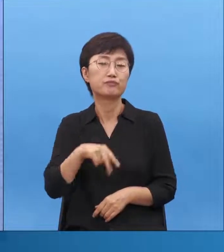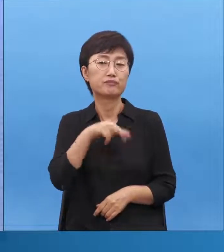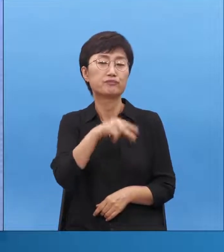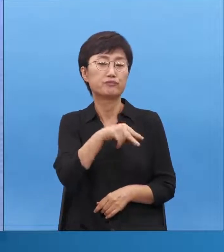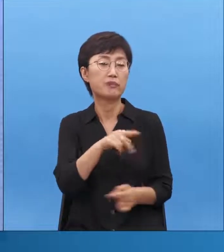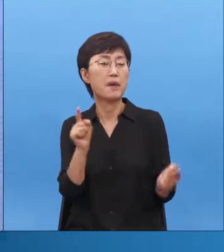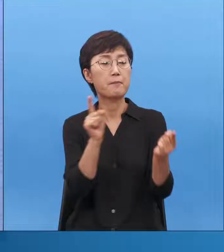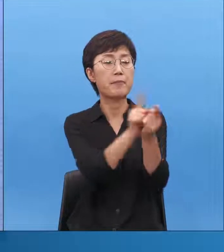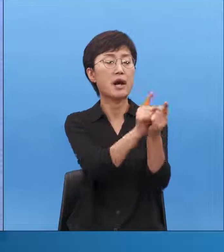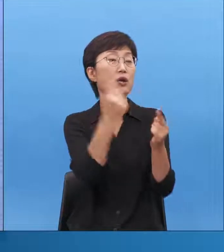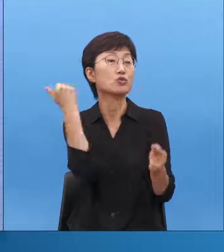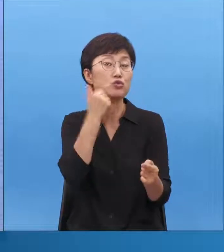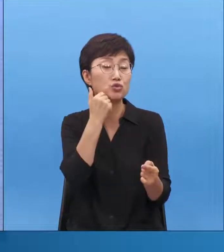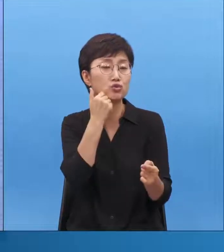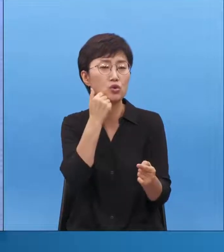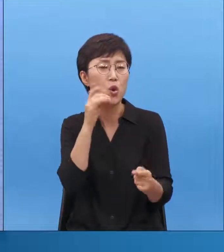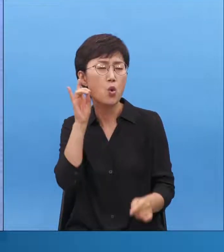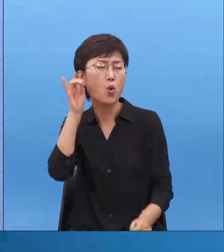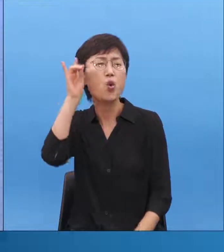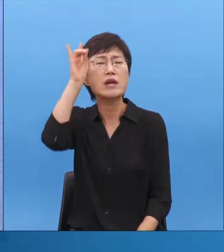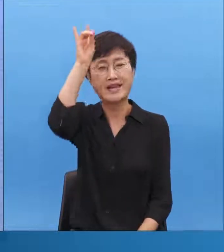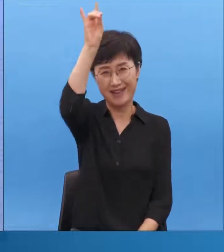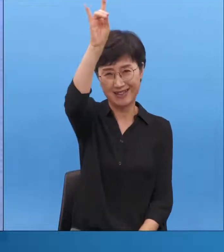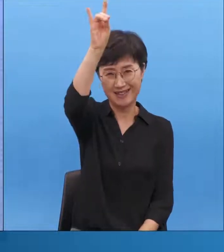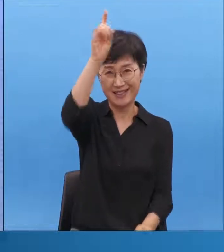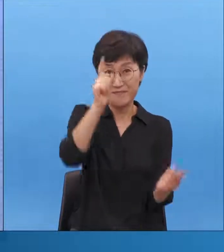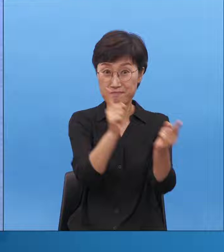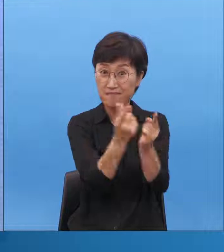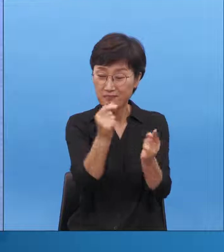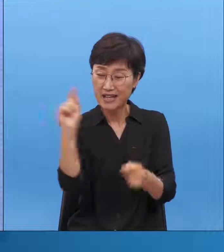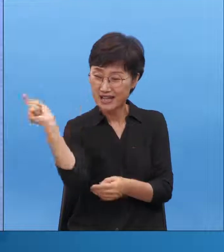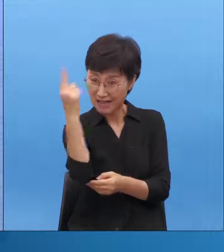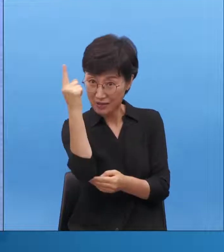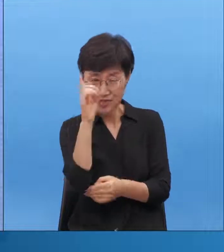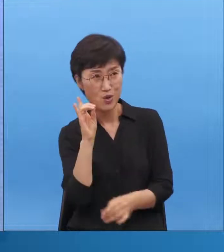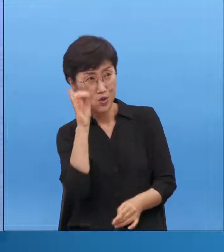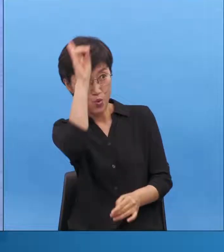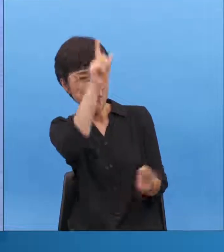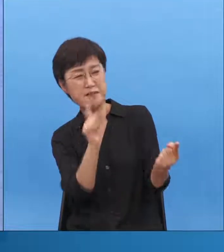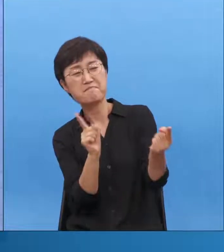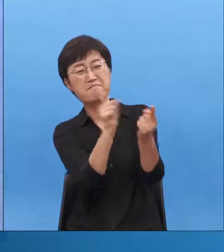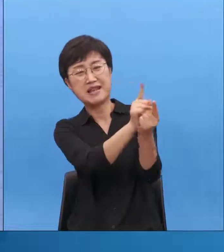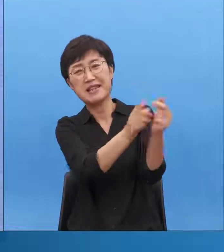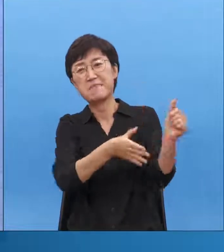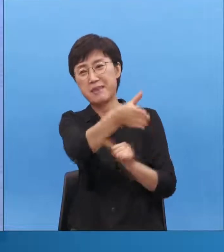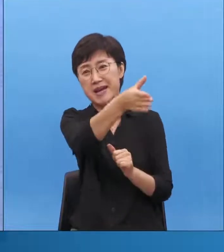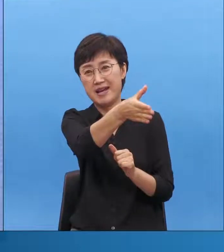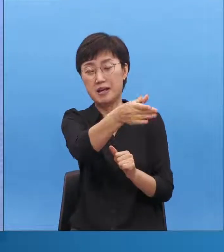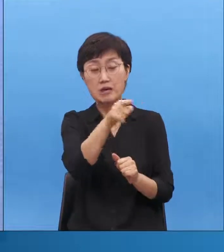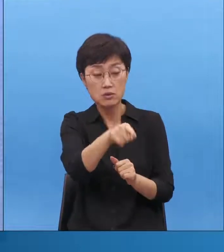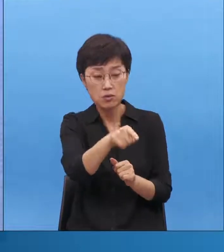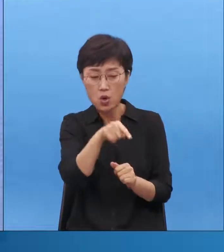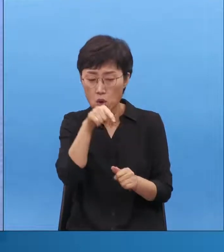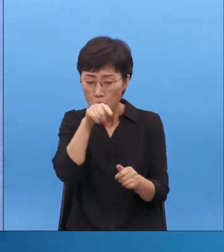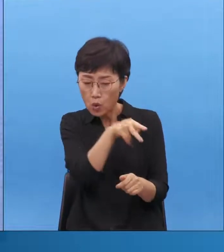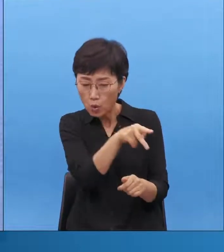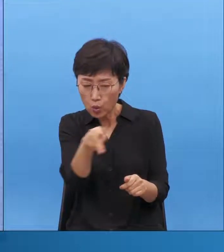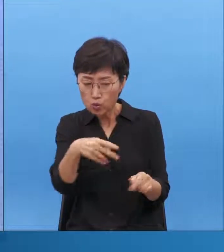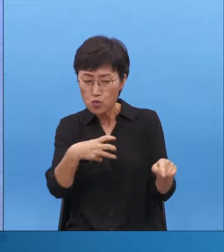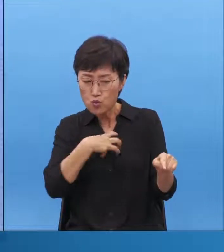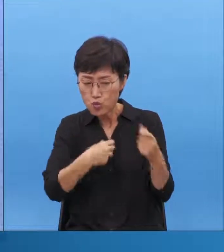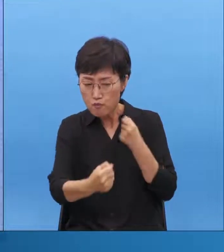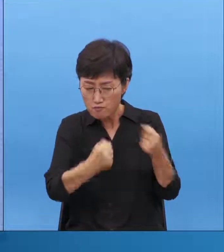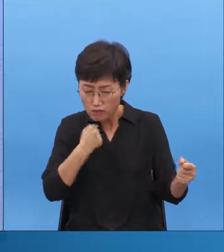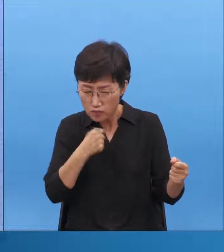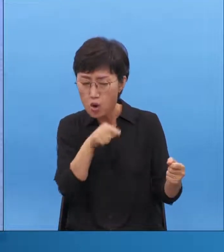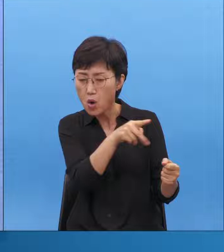met Goliath. 하나님의 놀라운 계획이 들어있는 거죠. And it's God's tremendous and amazing plans were within that. 여러분 그 기도 응답받는 방법을 알아야 돼요.